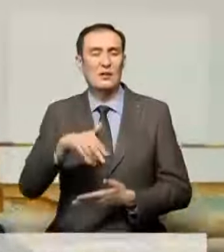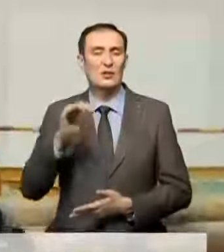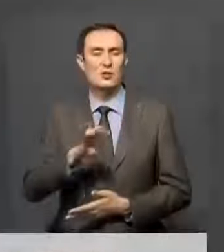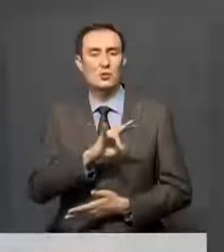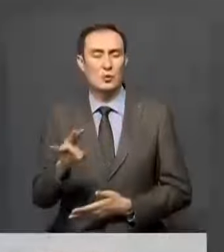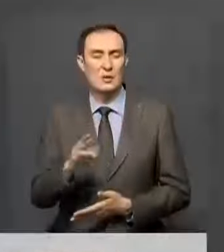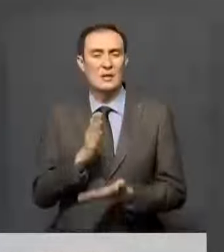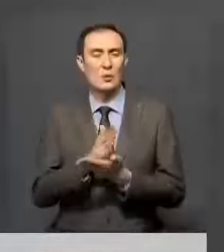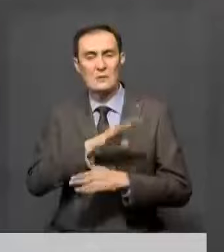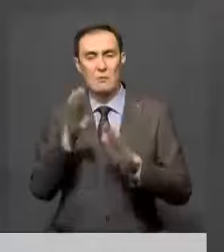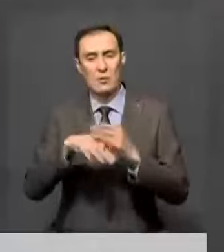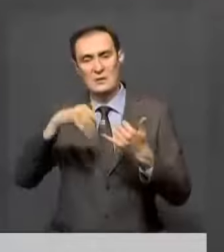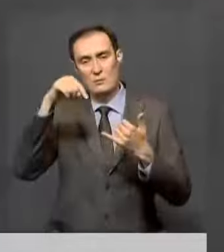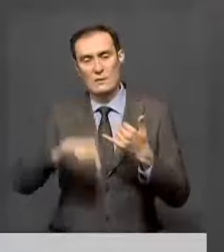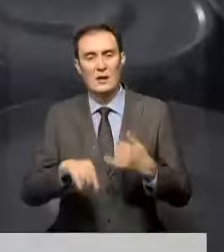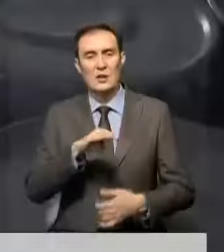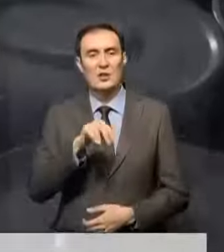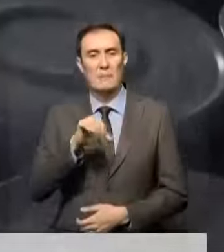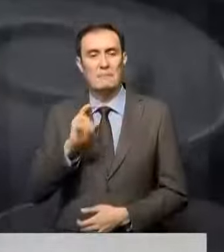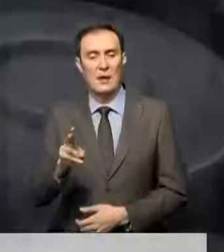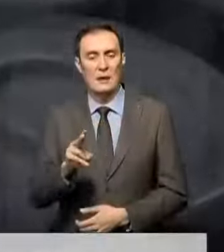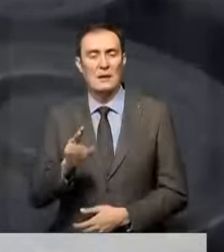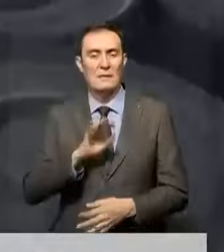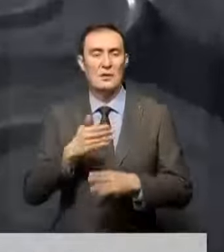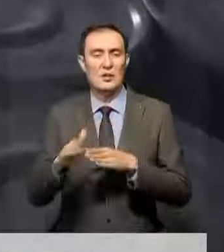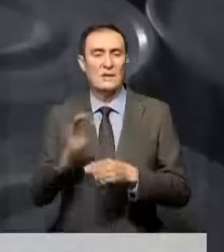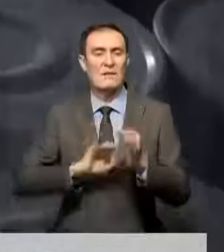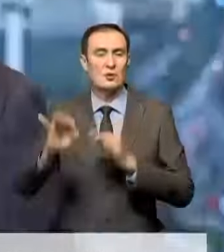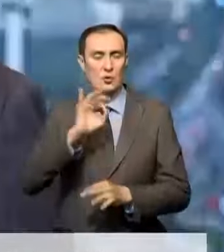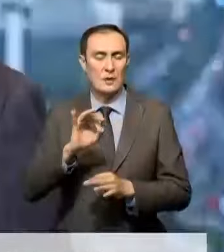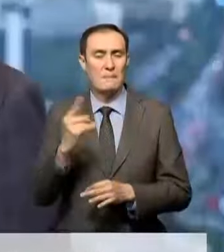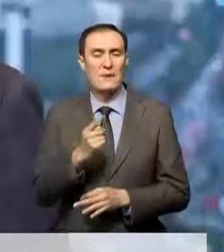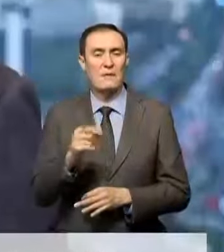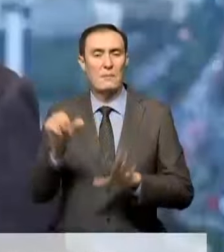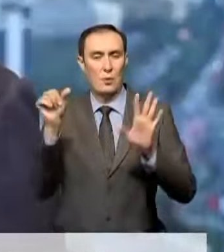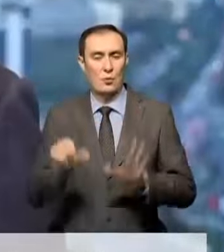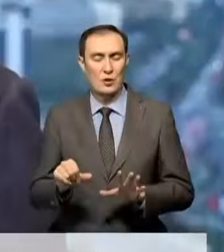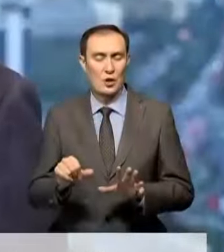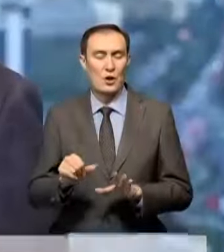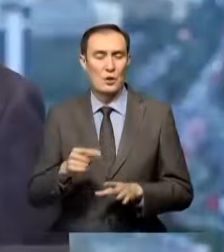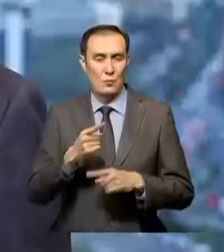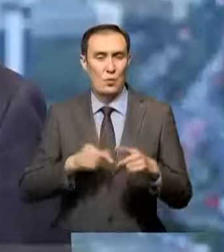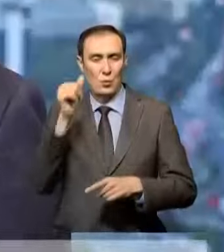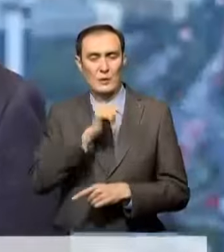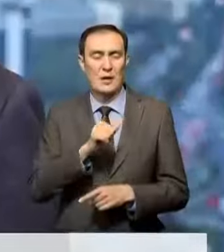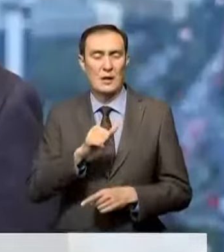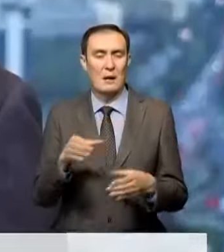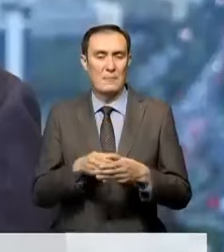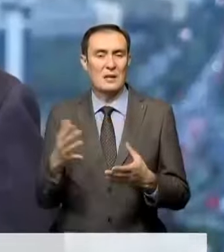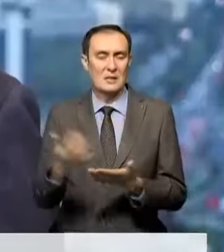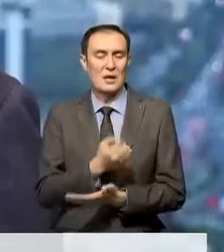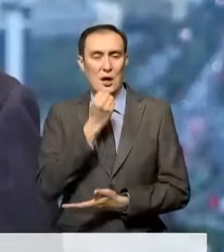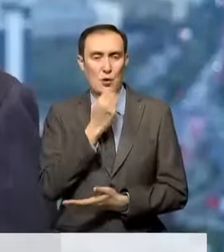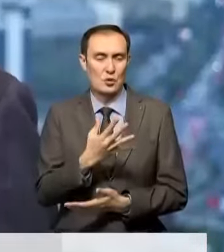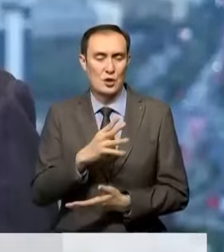тонн урана залегают в недрах месторождения Жалпах на участке Восточный. По итогам первого полугодия текущего года Казатомпром достиг